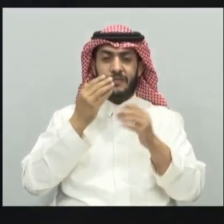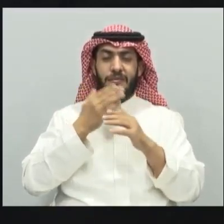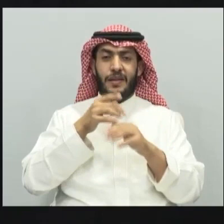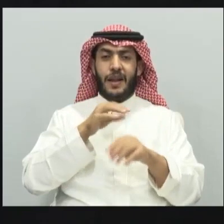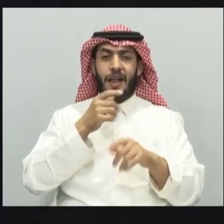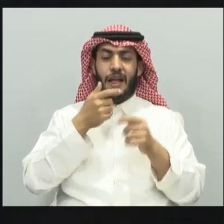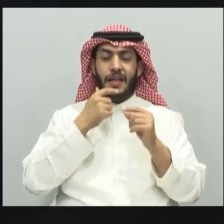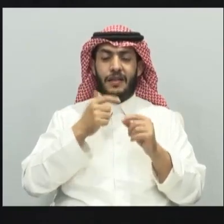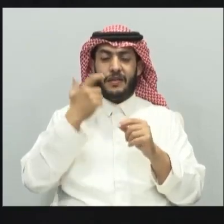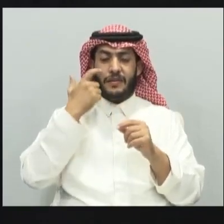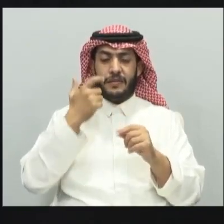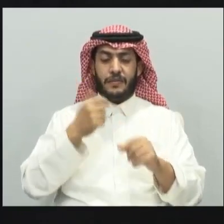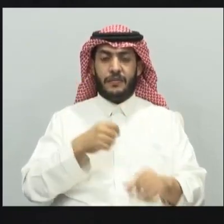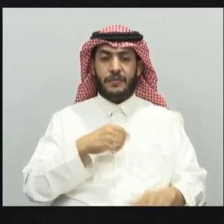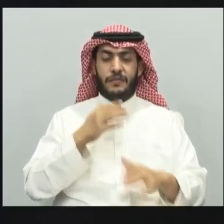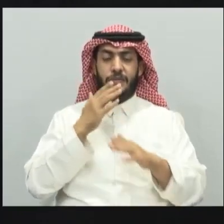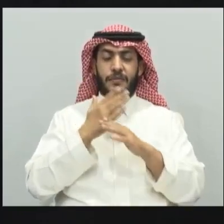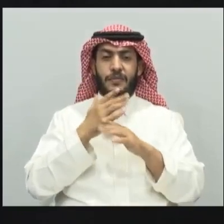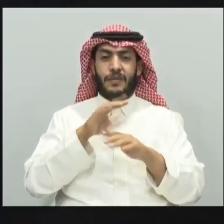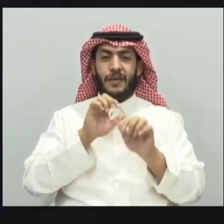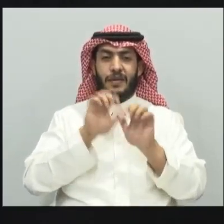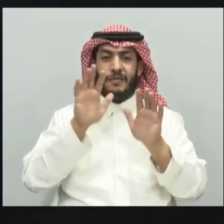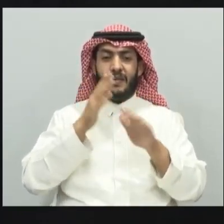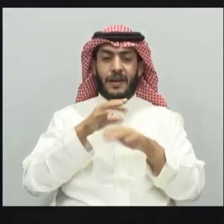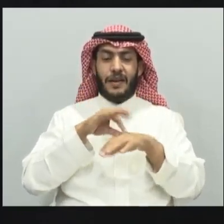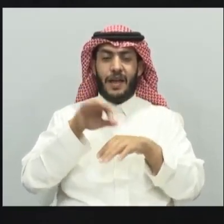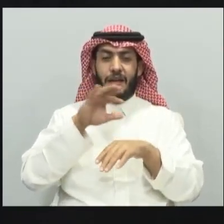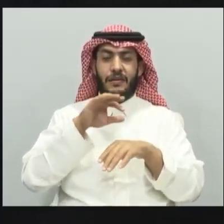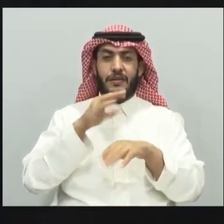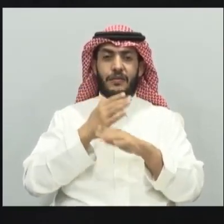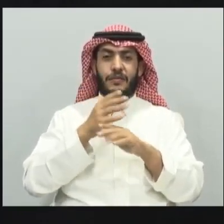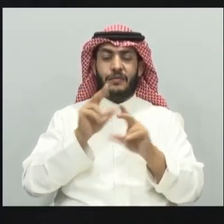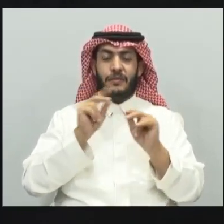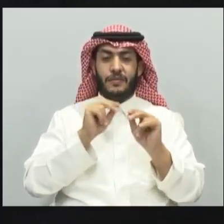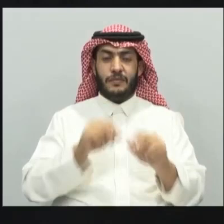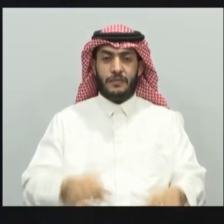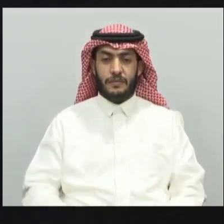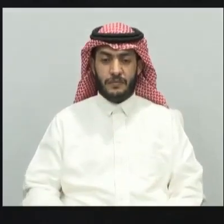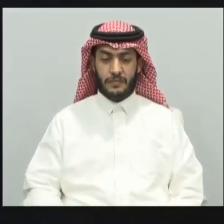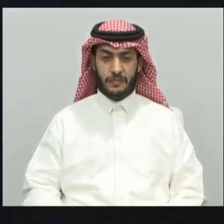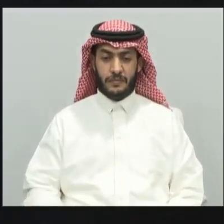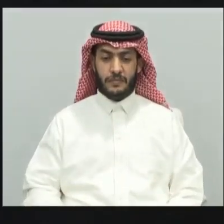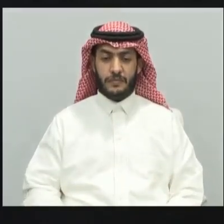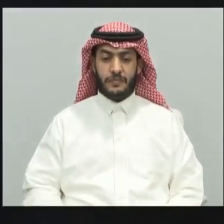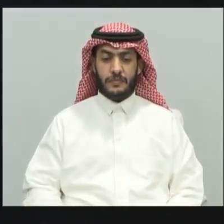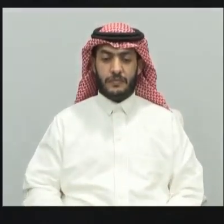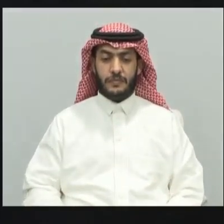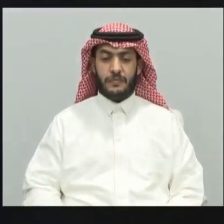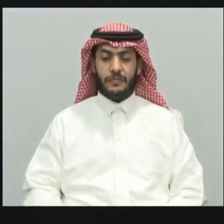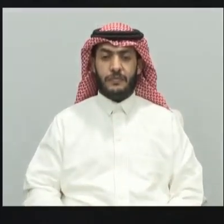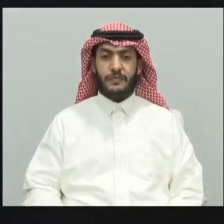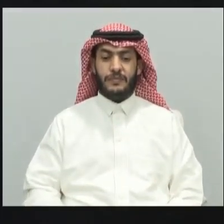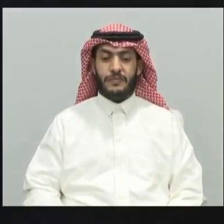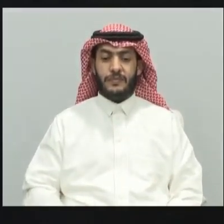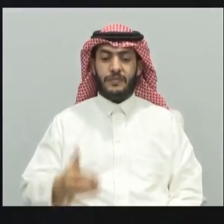الاحاديث والتحذير منها حتى لا تنتشر بين الناس وينسبونها الى رسول الله صلى الله عليه وسلم